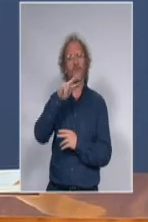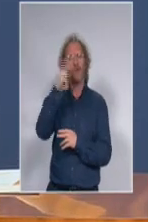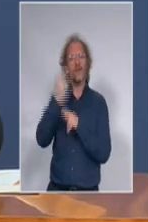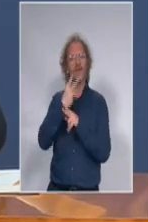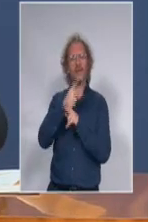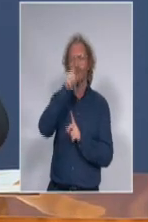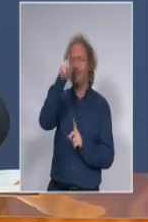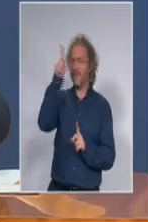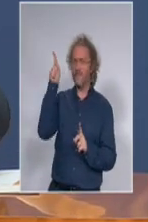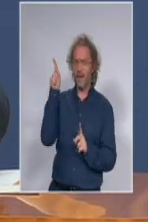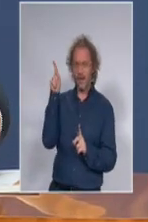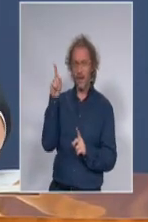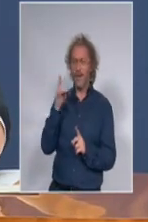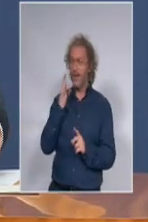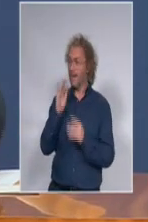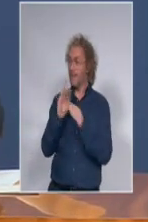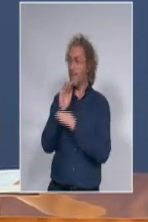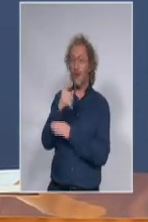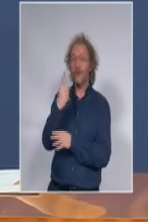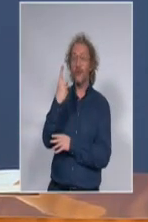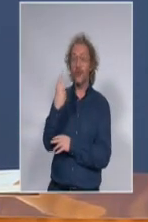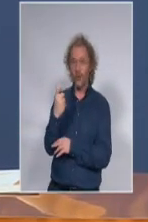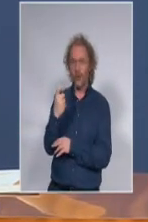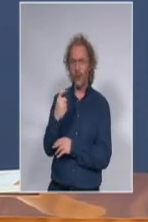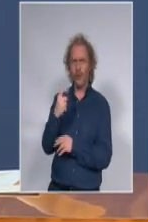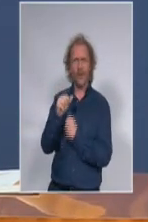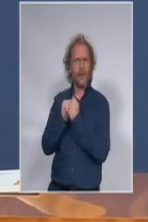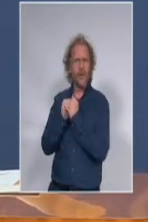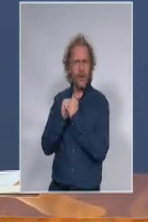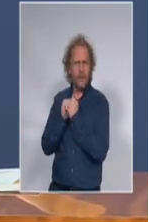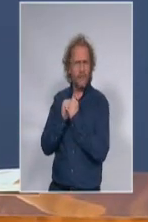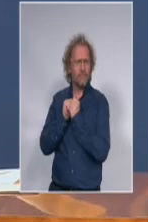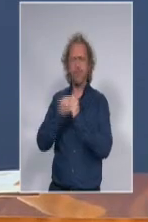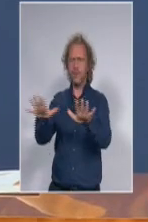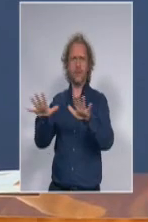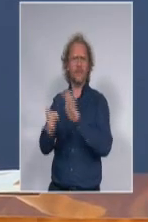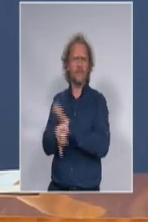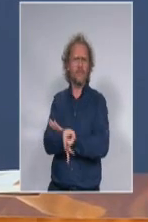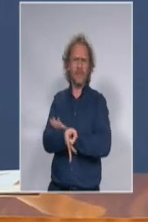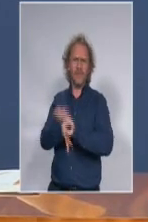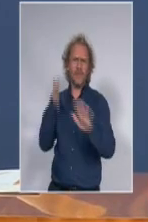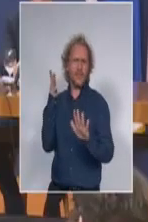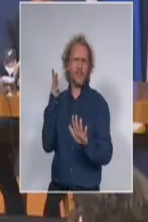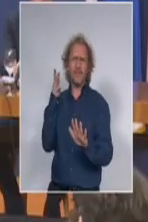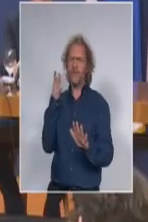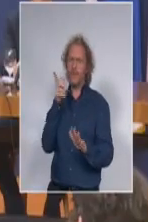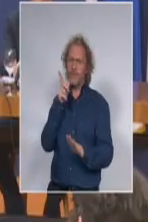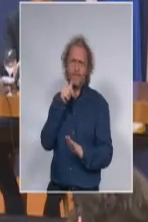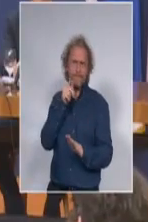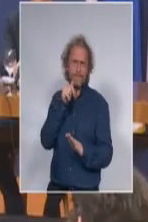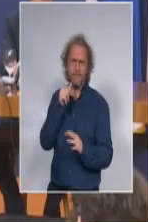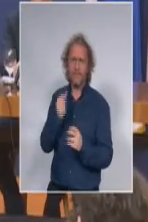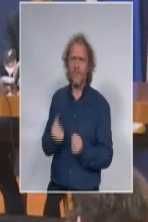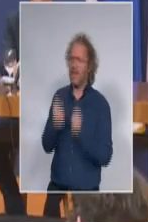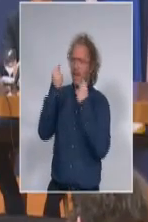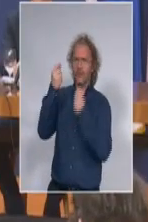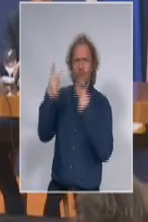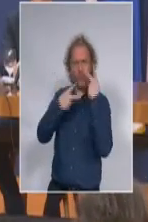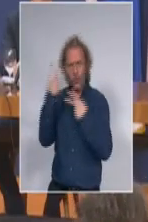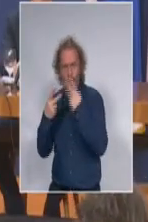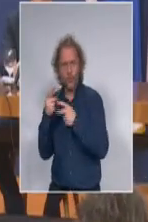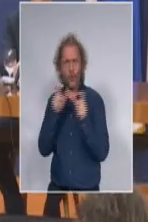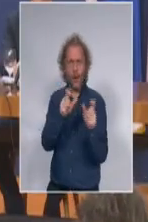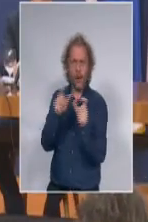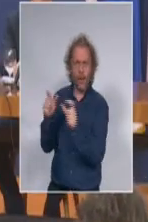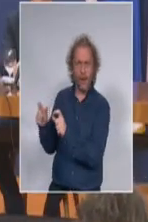jer to znači da od tog trenutka teško kontrolišete sve one koji su bili prenosioci zaraze, da je došlo do lokalne transmisije